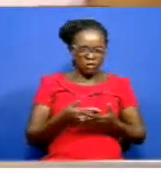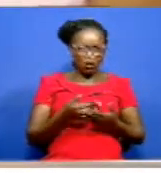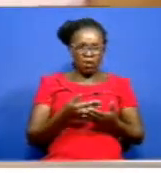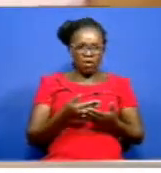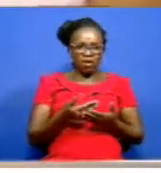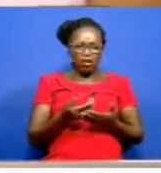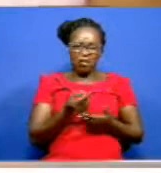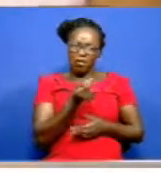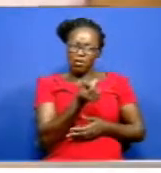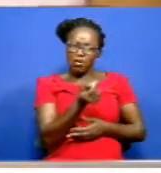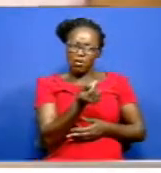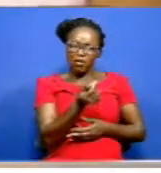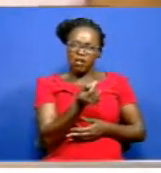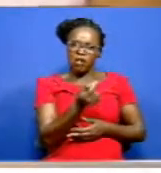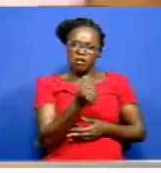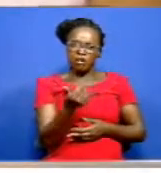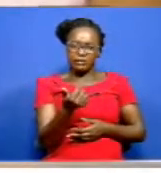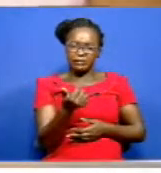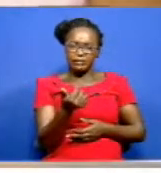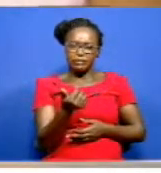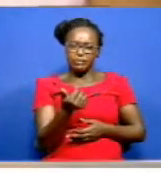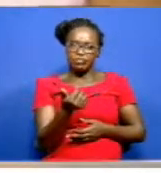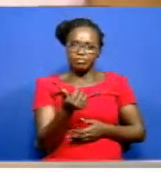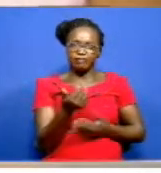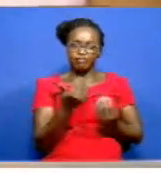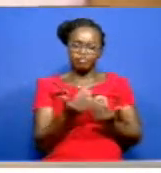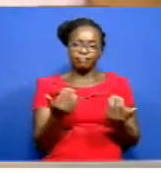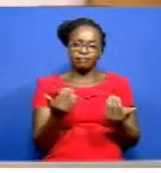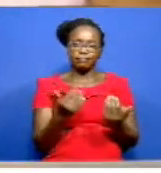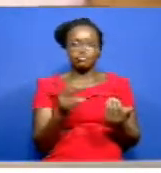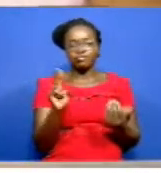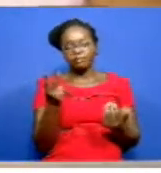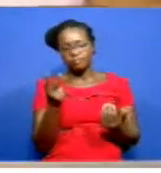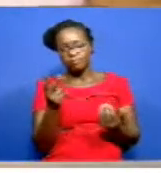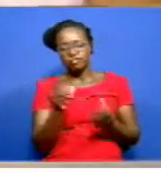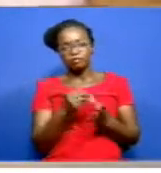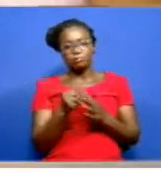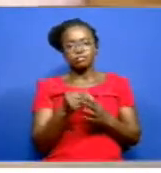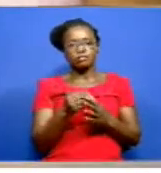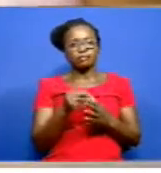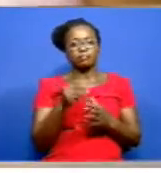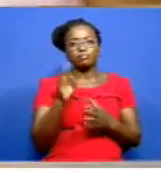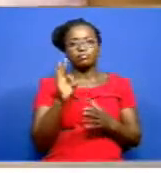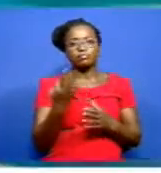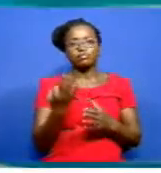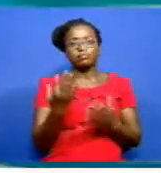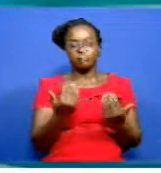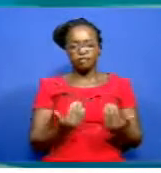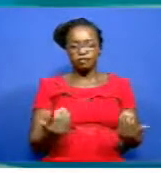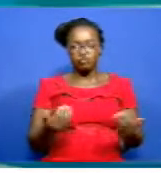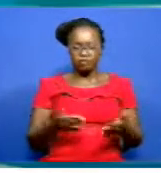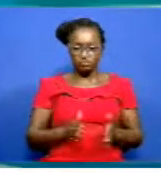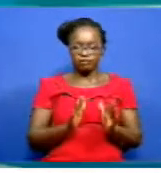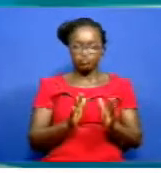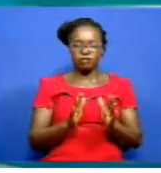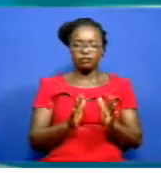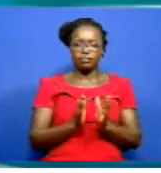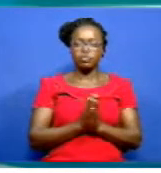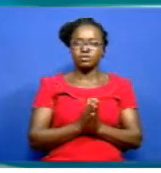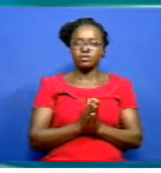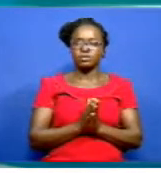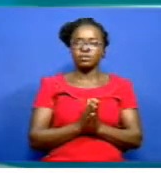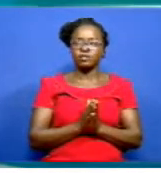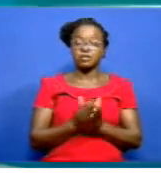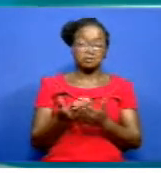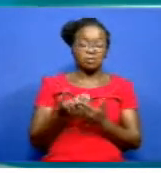labda washakuwa, tuseme athari hii ya mgonjwa umemtokea kwa mtoto wake wa pili ama watatu? Kwa kawaida unajua mtoto